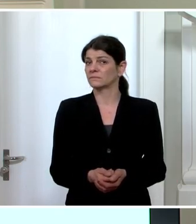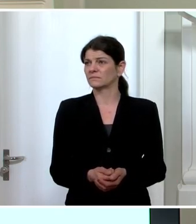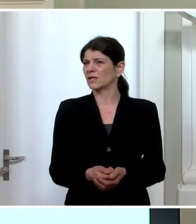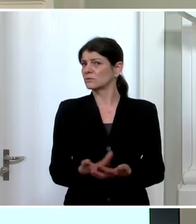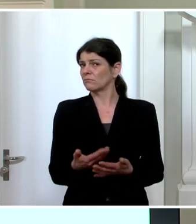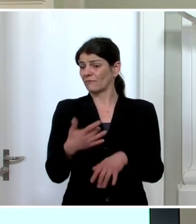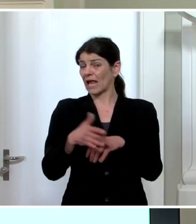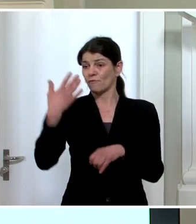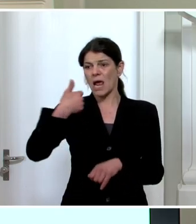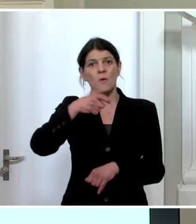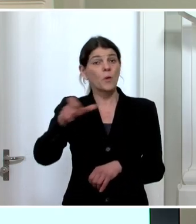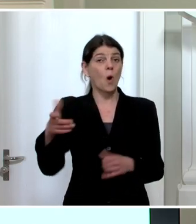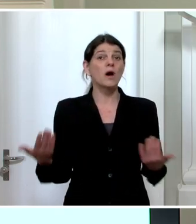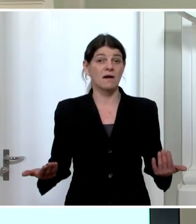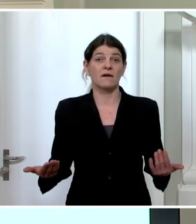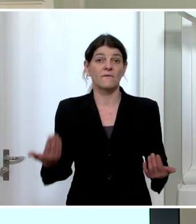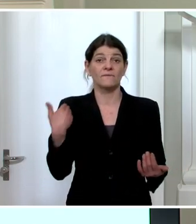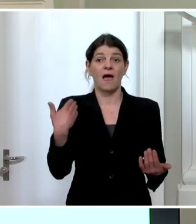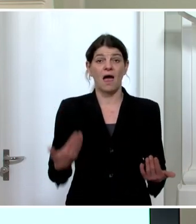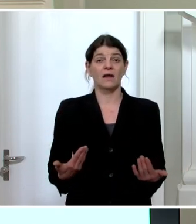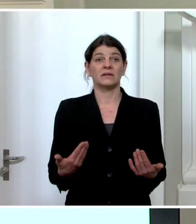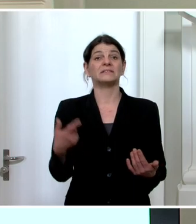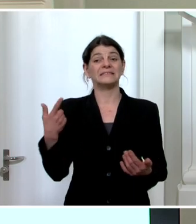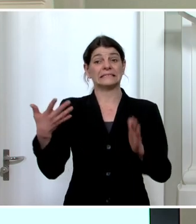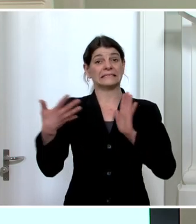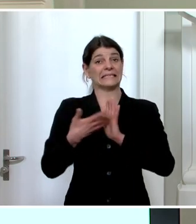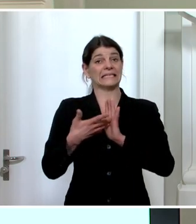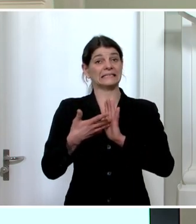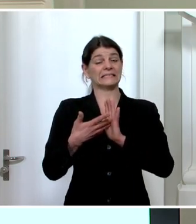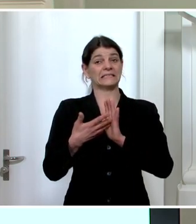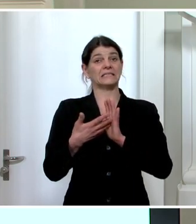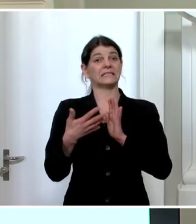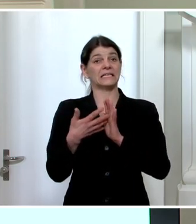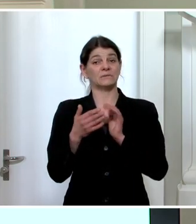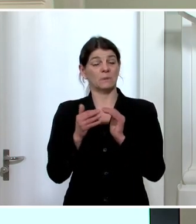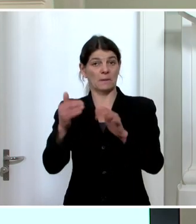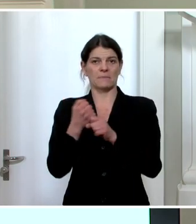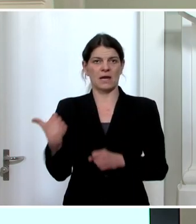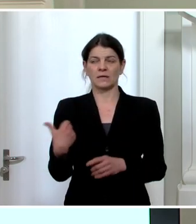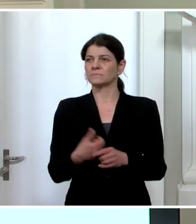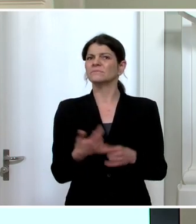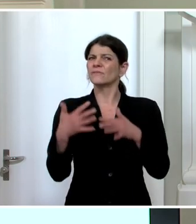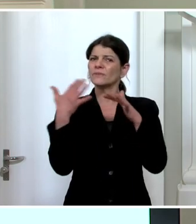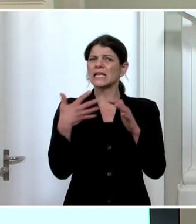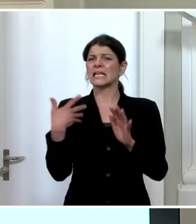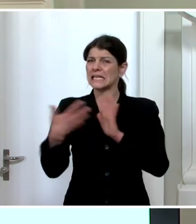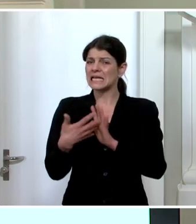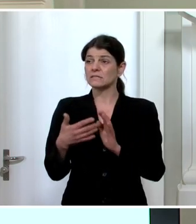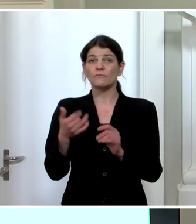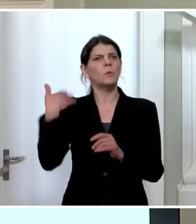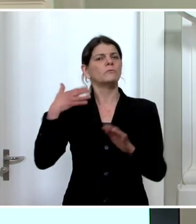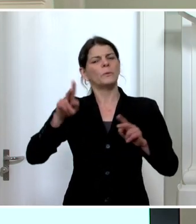Freitag vor einer Woche, das Testregime sehr stark gelockert haben. Wir haben sehr viele, wir testen auch viel